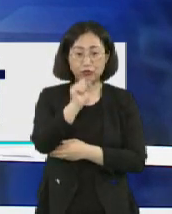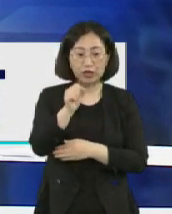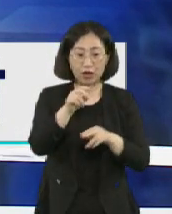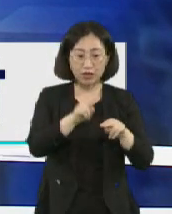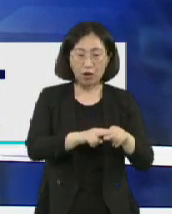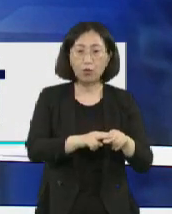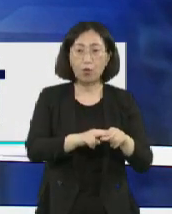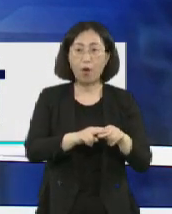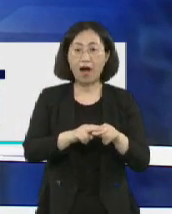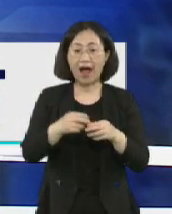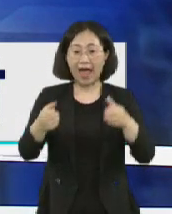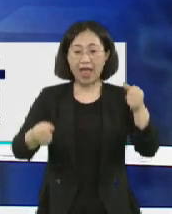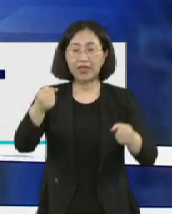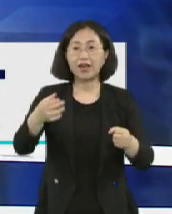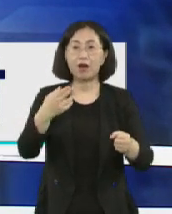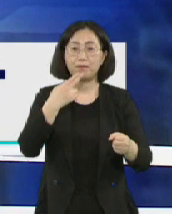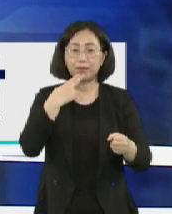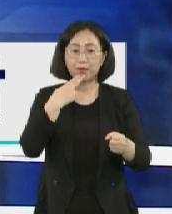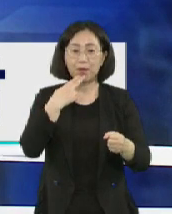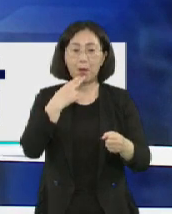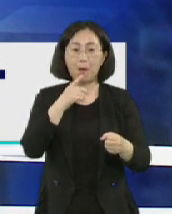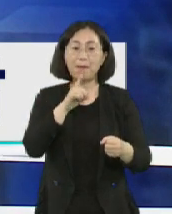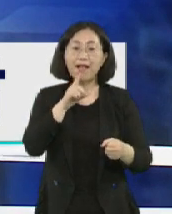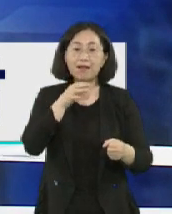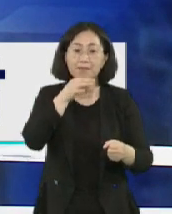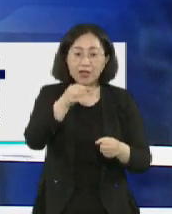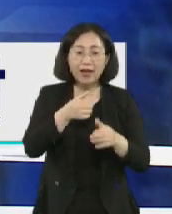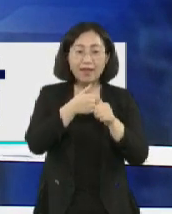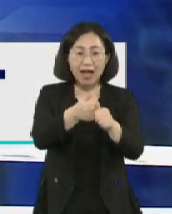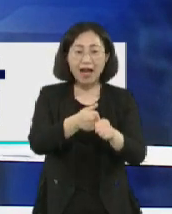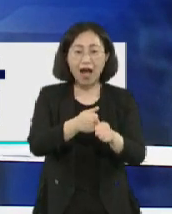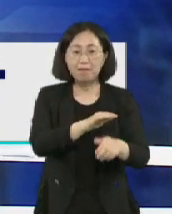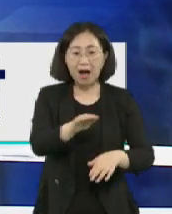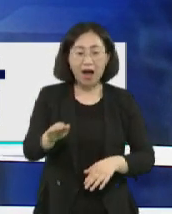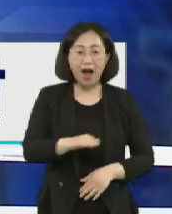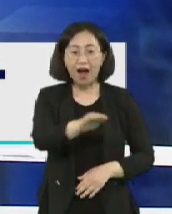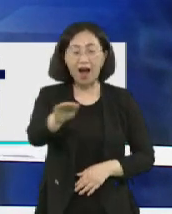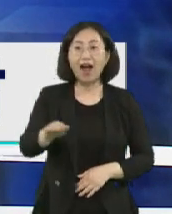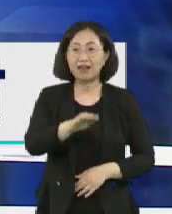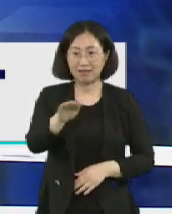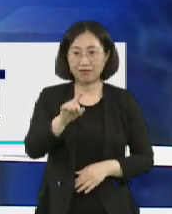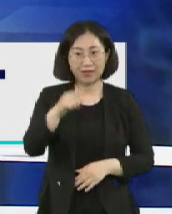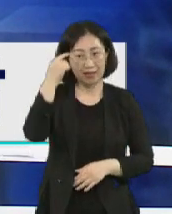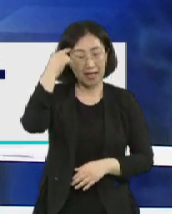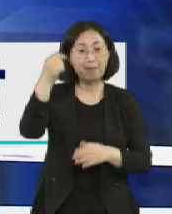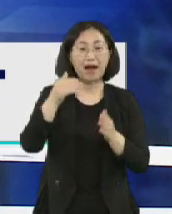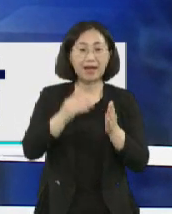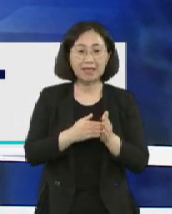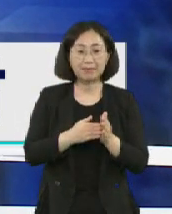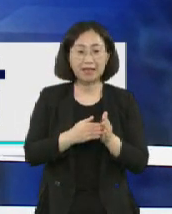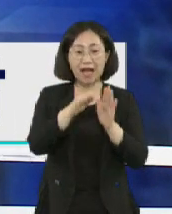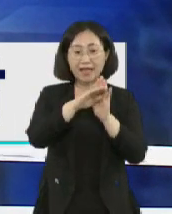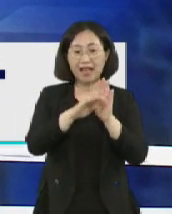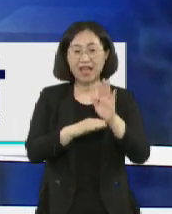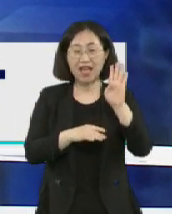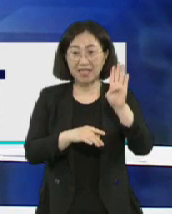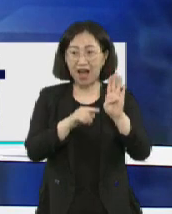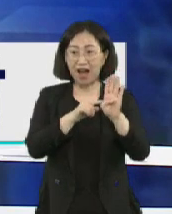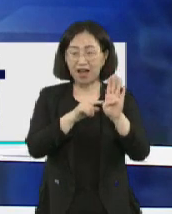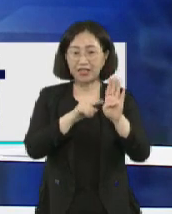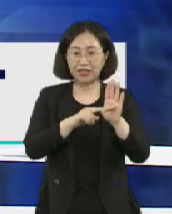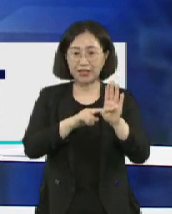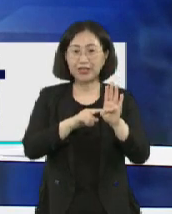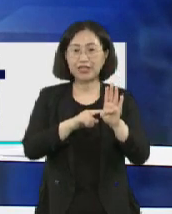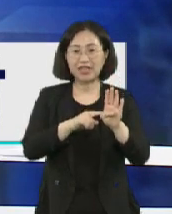없고 음성 대화로 움직이는 자율주행차를 개발했는데요. 운전자의 개입을 필요로 하지 않는 4단계 이상 완전